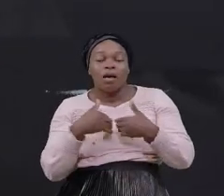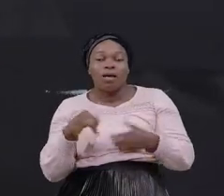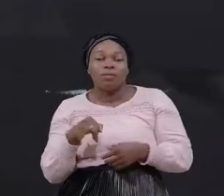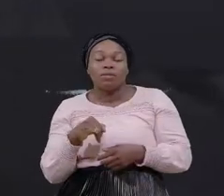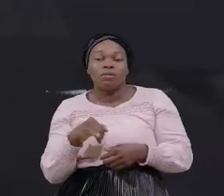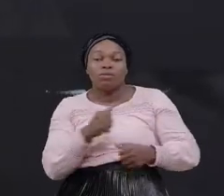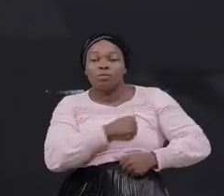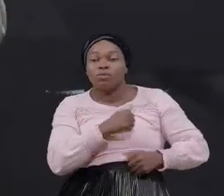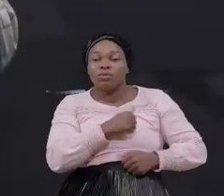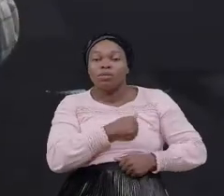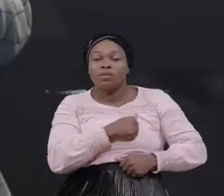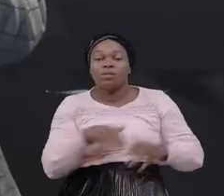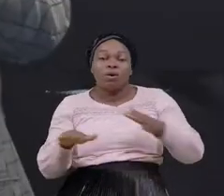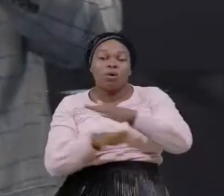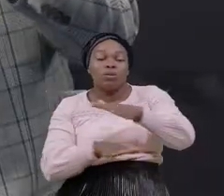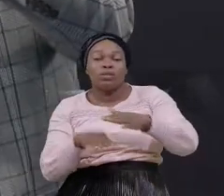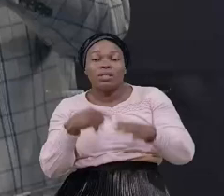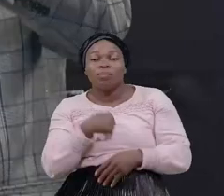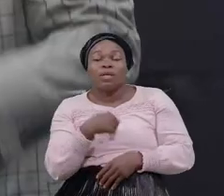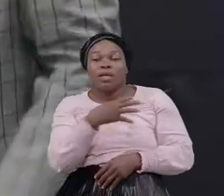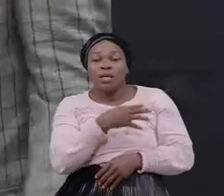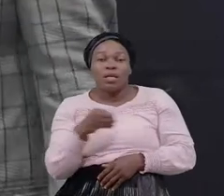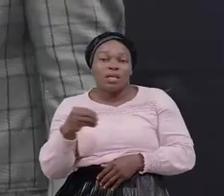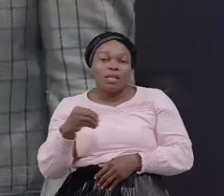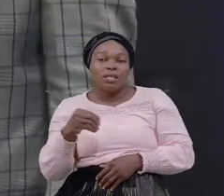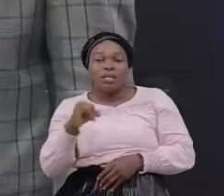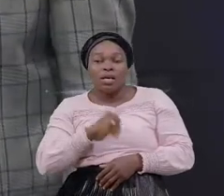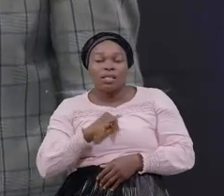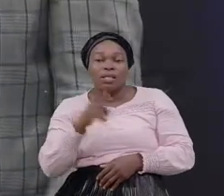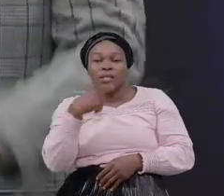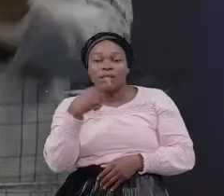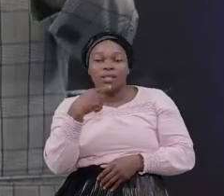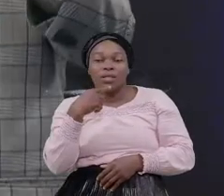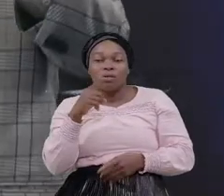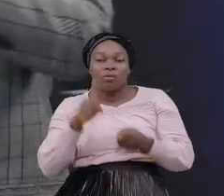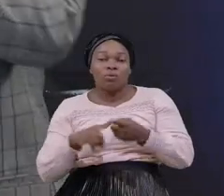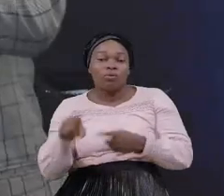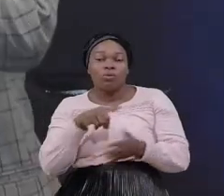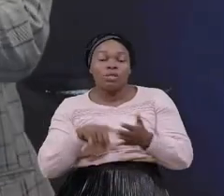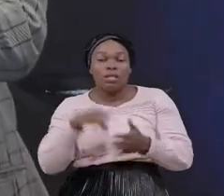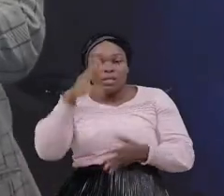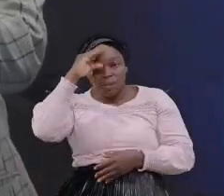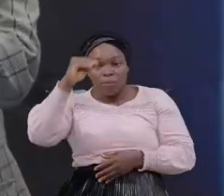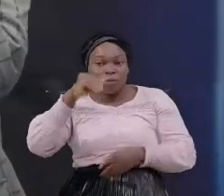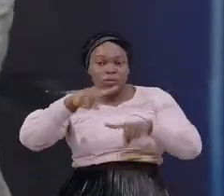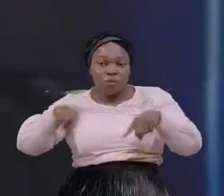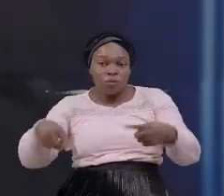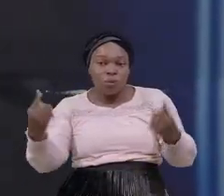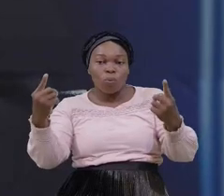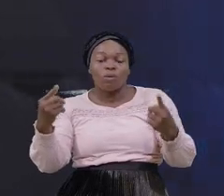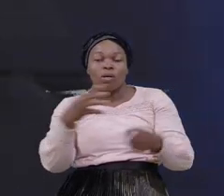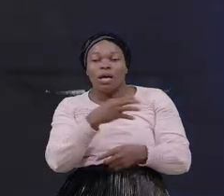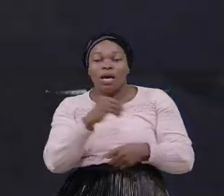des soldats sous mes ordres. Et je dis à l'un, va. Et il